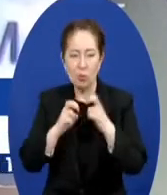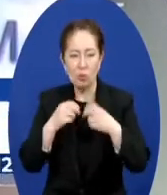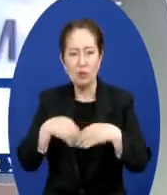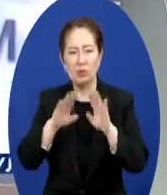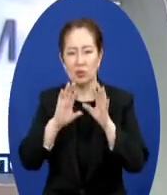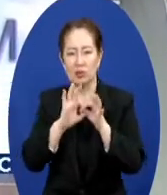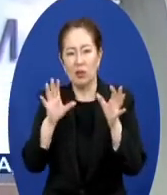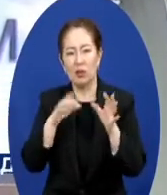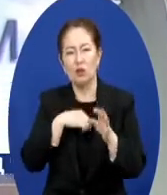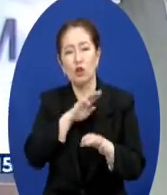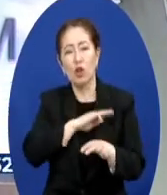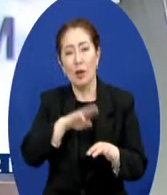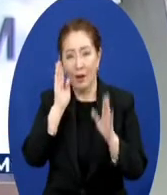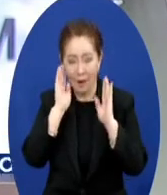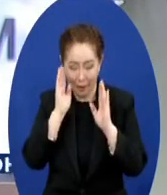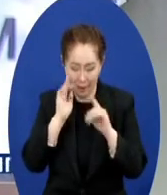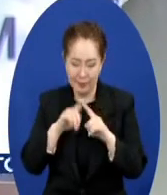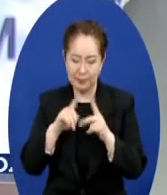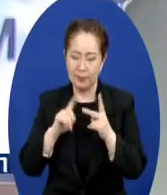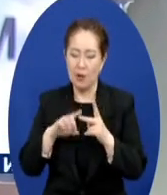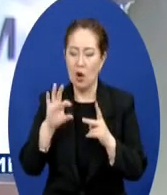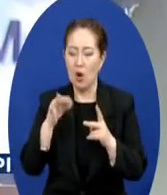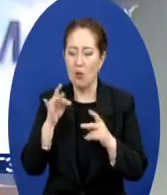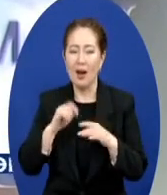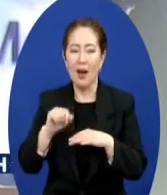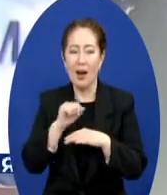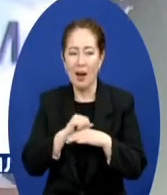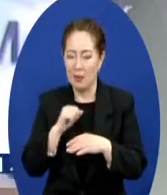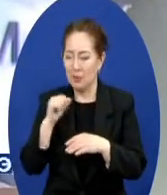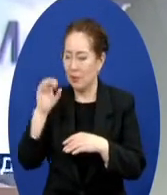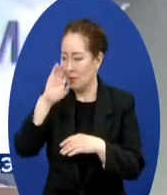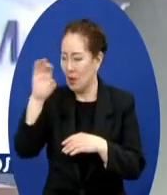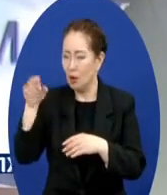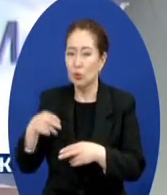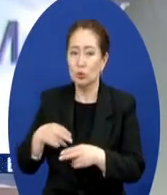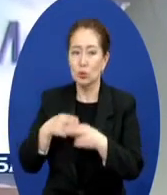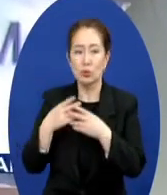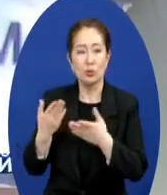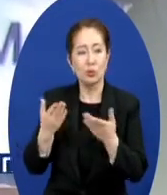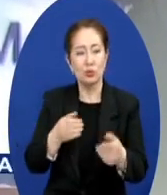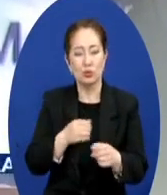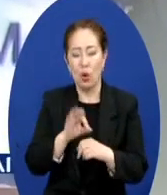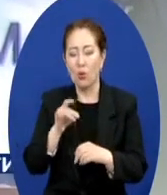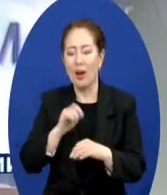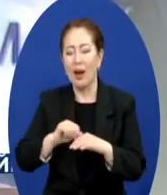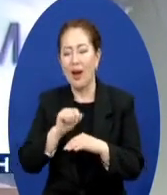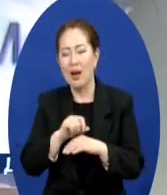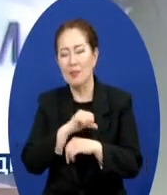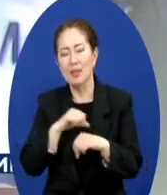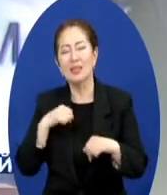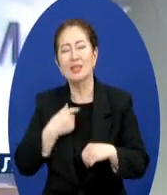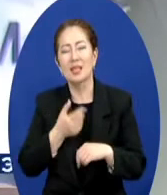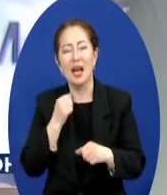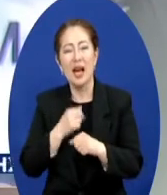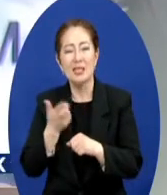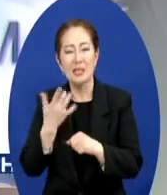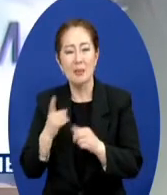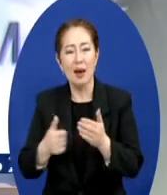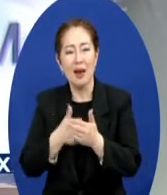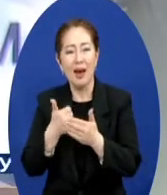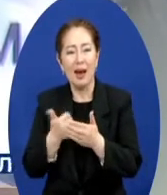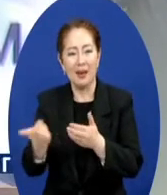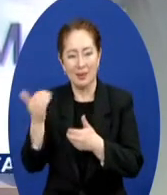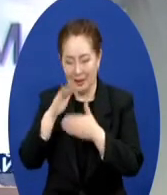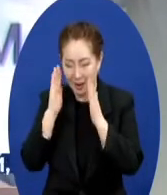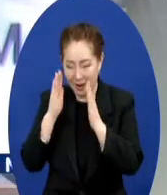талаар анхаарал нэсэж бодож байна. Нөгөө талаас манай Өвөрхангай аймгийн аж ахуй нэгжийг тусан гүйцэтгэгч болон Өвөрхангай аймгийн ард иргэдийг бас ажлын байраар хангах чиглэлд